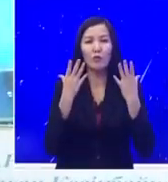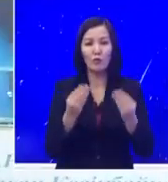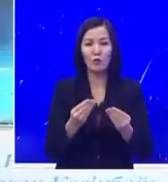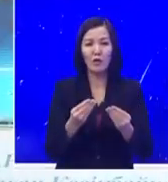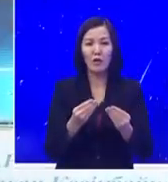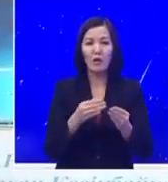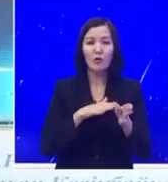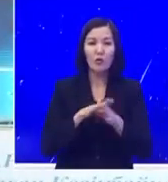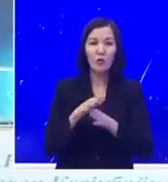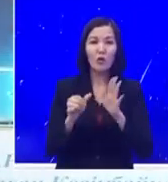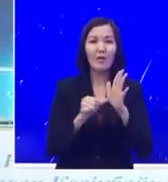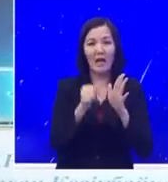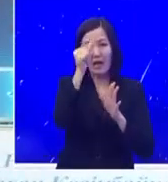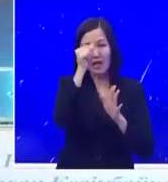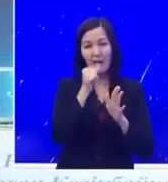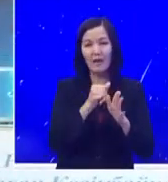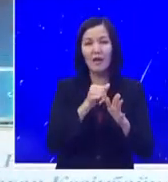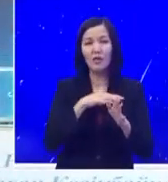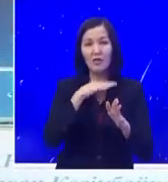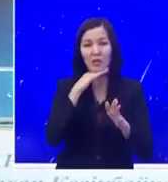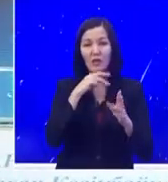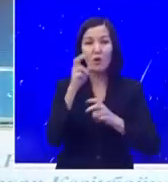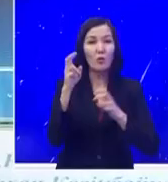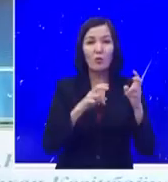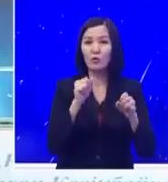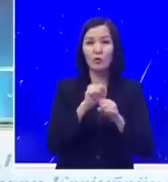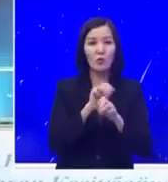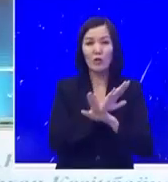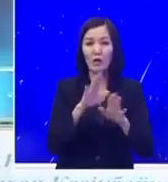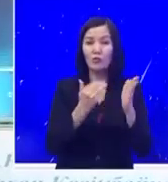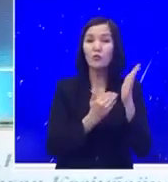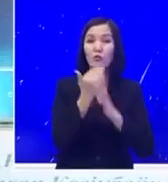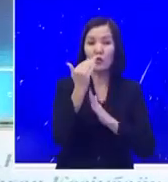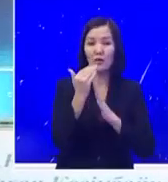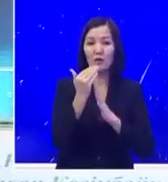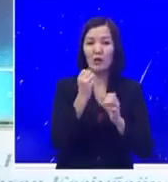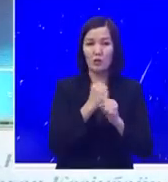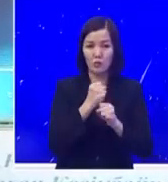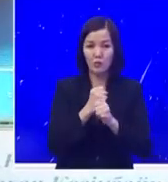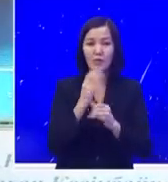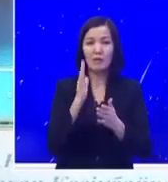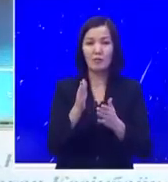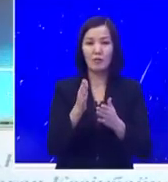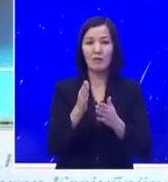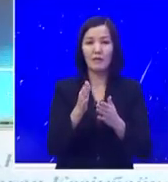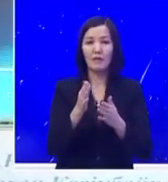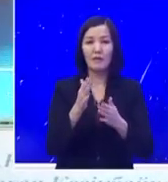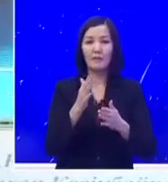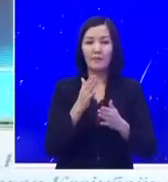ол өндіріс тоқтап жатқан жоқ, оның үстіне өндіріс жоғарылап жатыр. Сондықтан жаңа менің